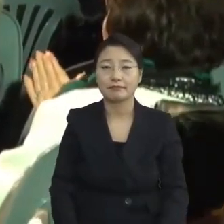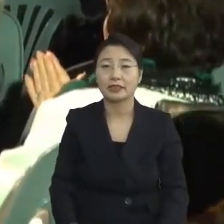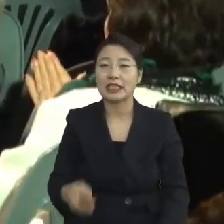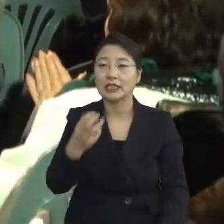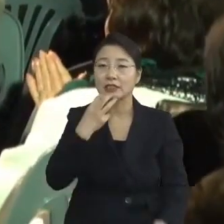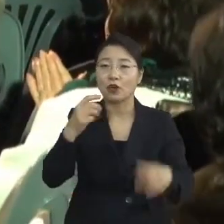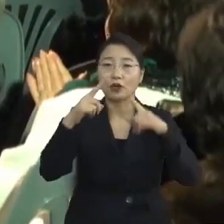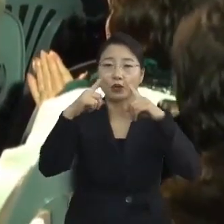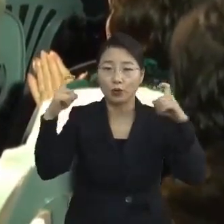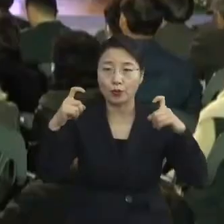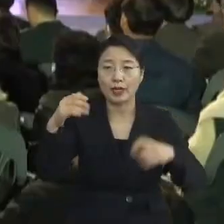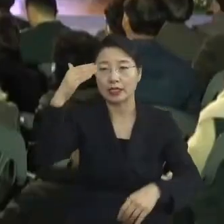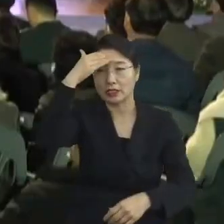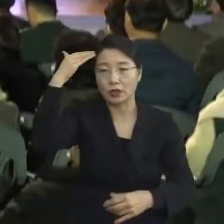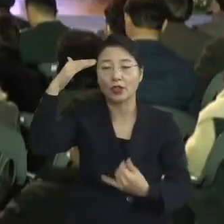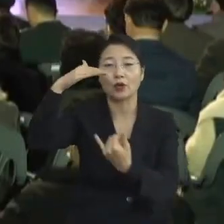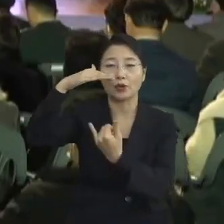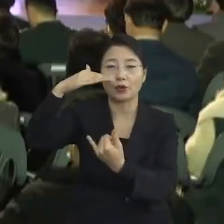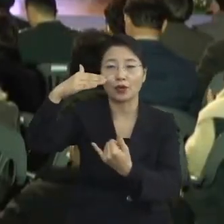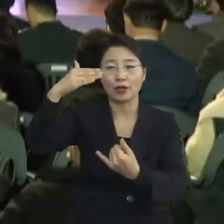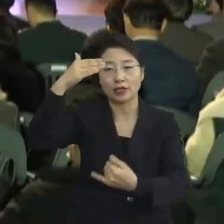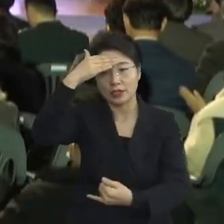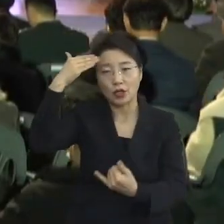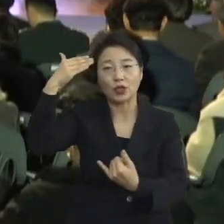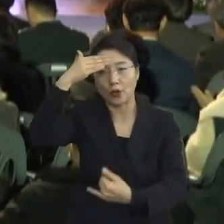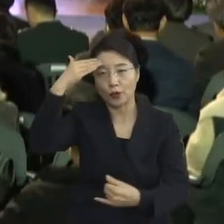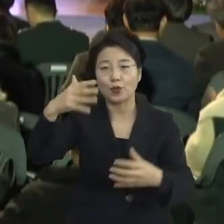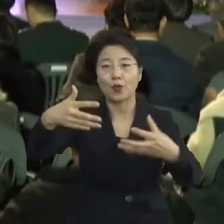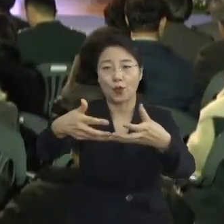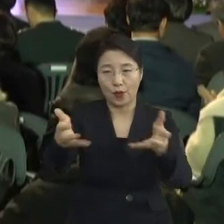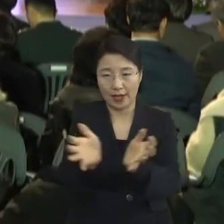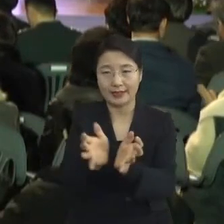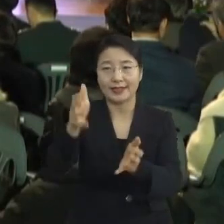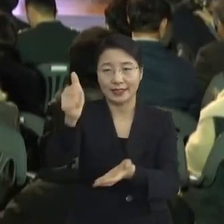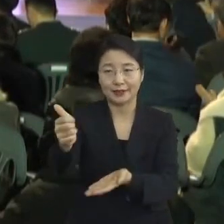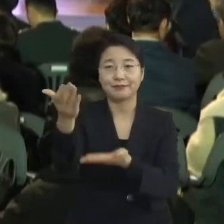서울 동대문 청년회의소 고진웅 회장님 참석하셨습니다.